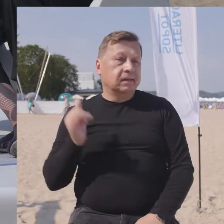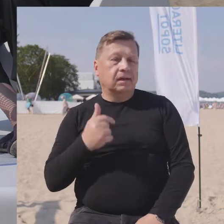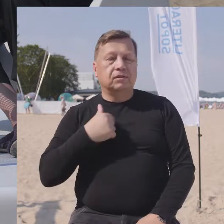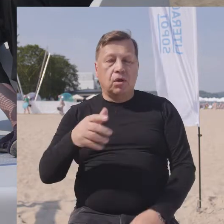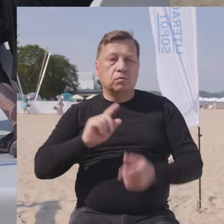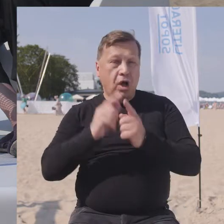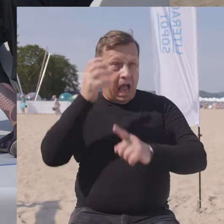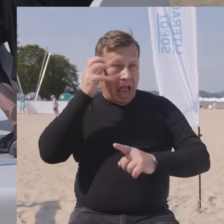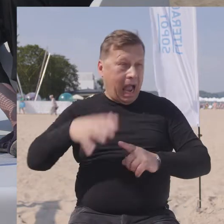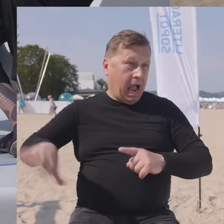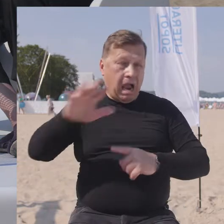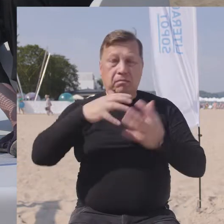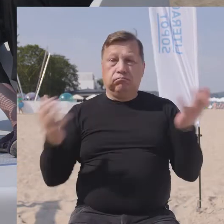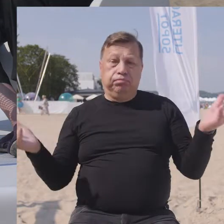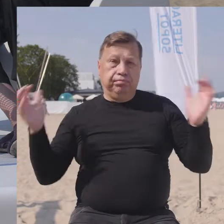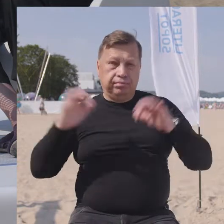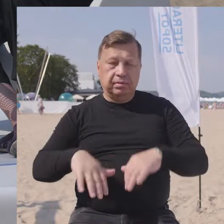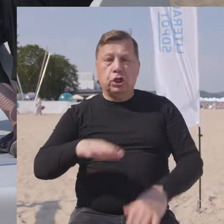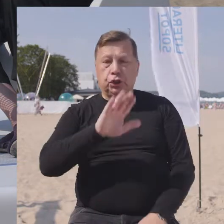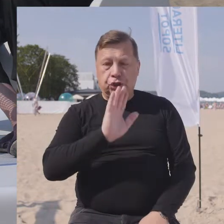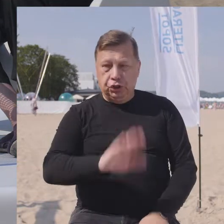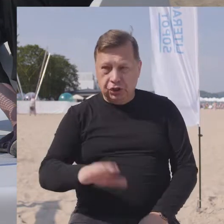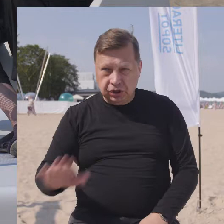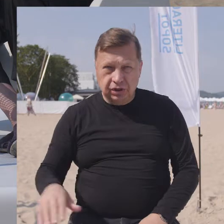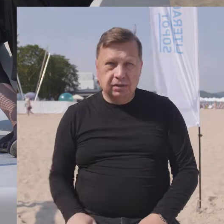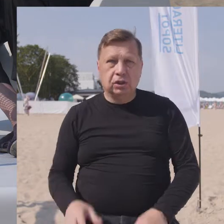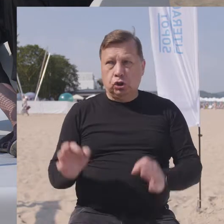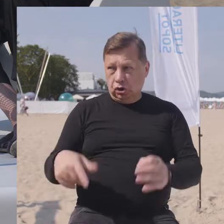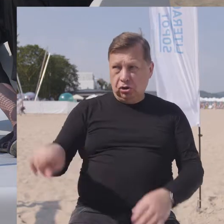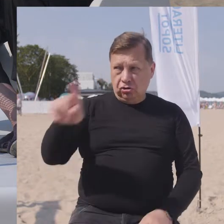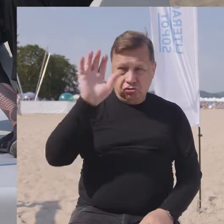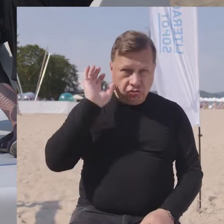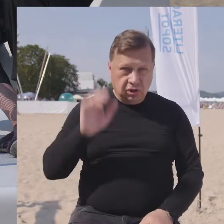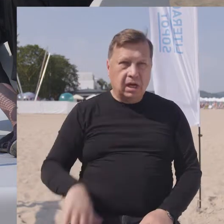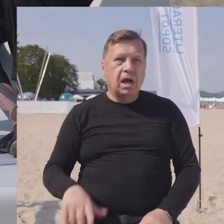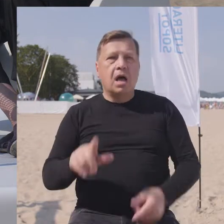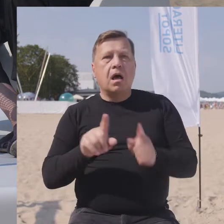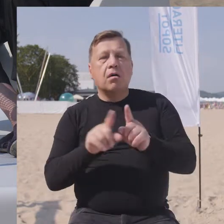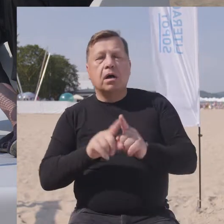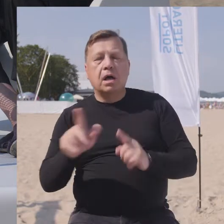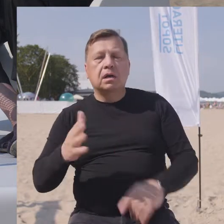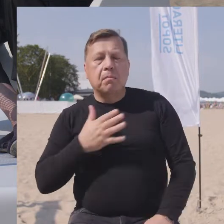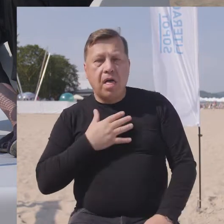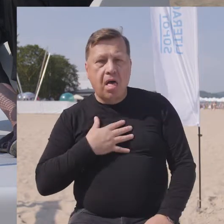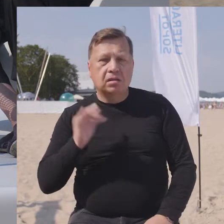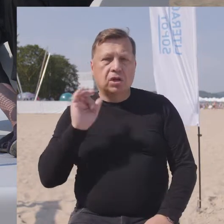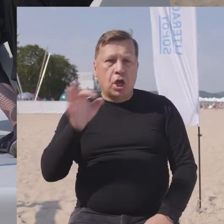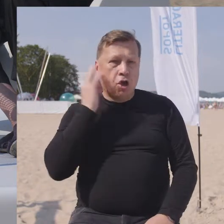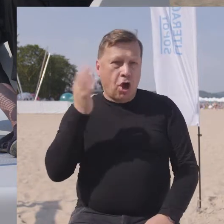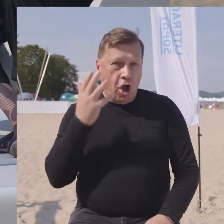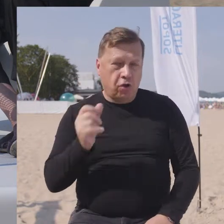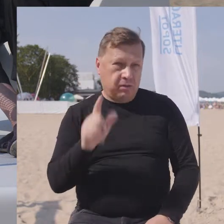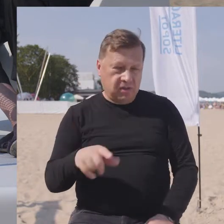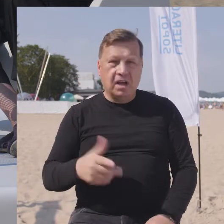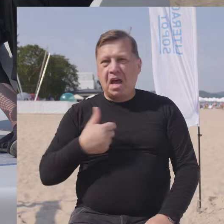spotkaniach autorskich były obecne małe dzieci, dziś też są, albo pieski i kotki. I przez wiele lat